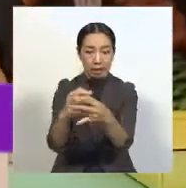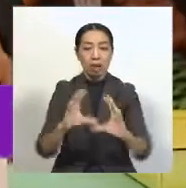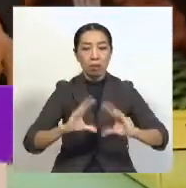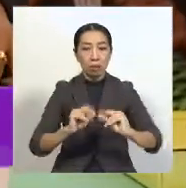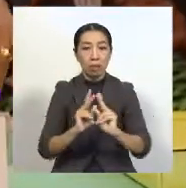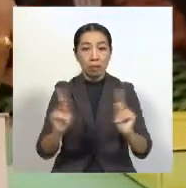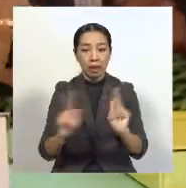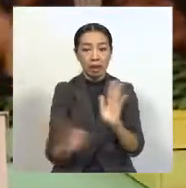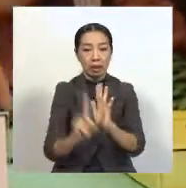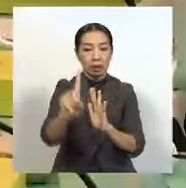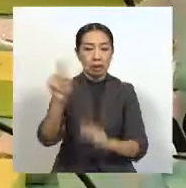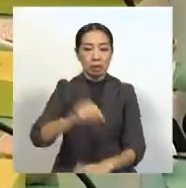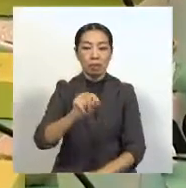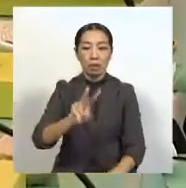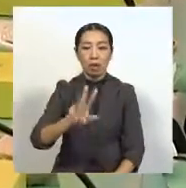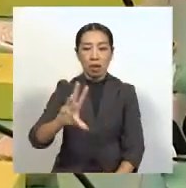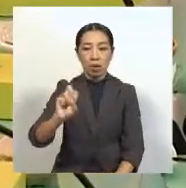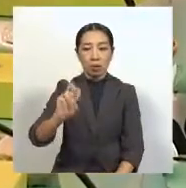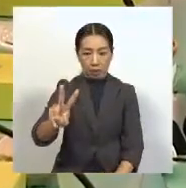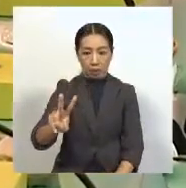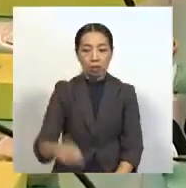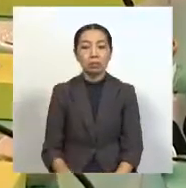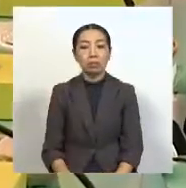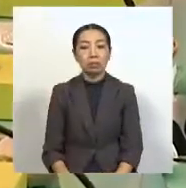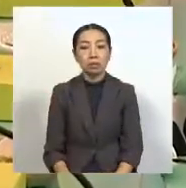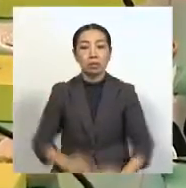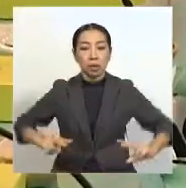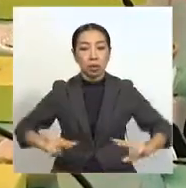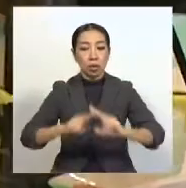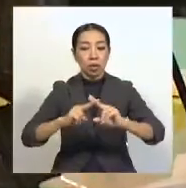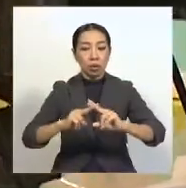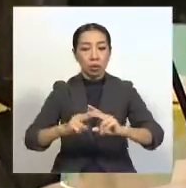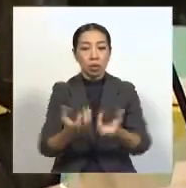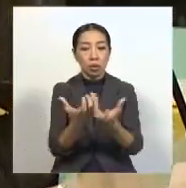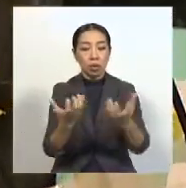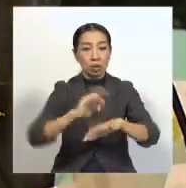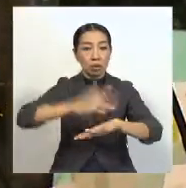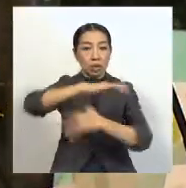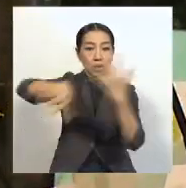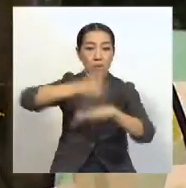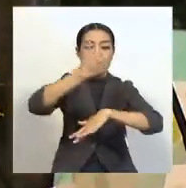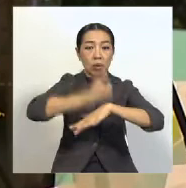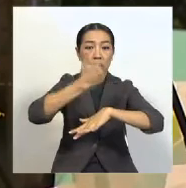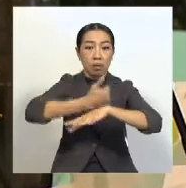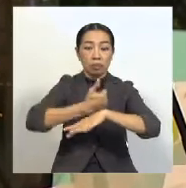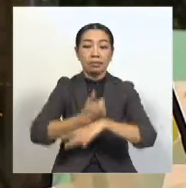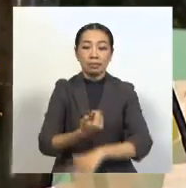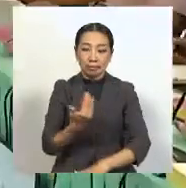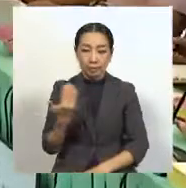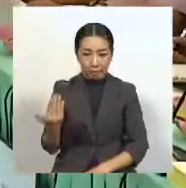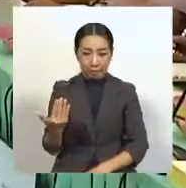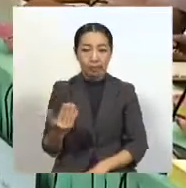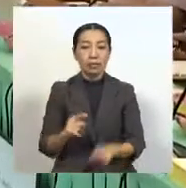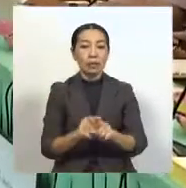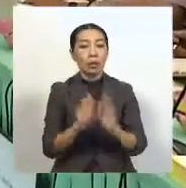ที่1/2562ค่ะซึ่งมีนายวราวุธศิลปะอาชารัฐมนตรีว่าการกระทรวงทรัพยากรธรรมชาติและสิ่งแวดล้อม